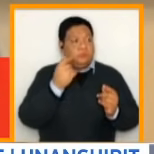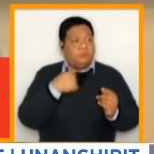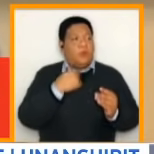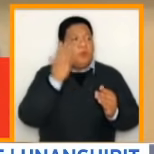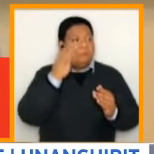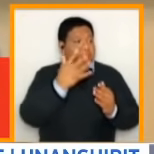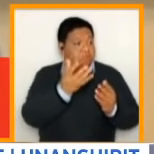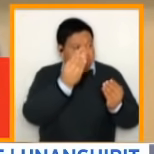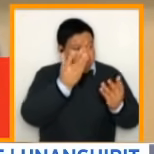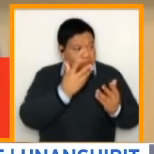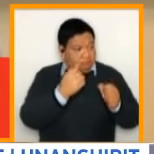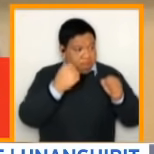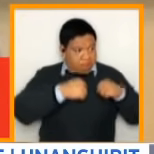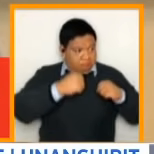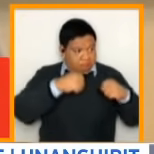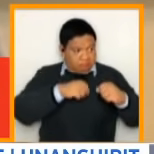also.